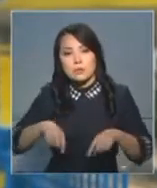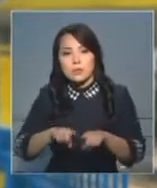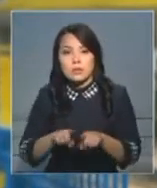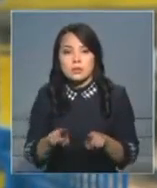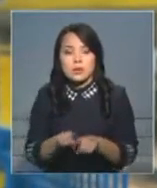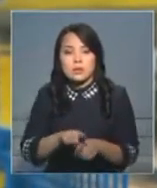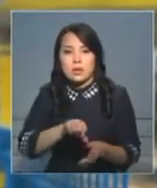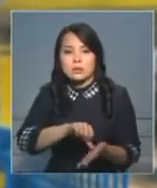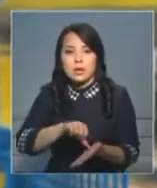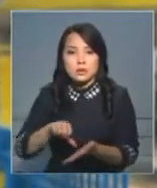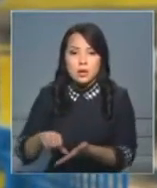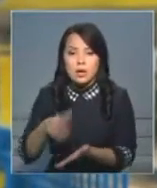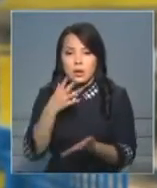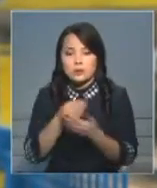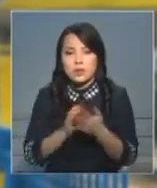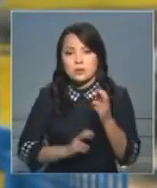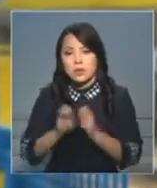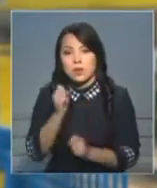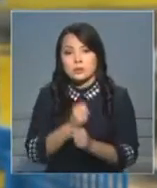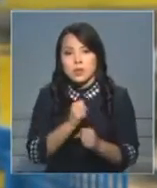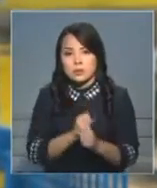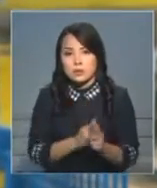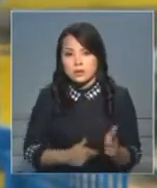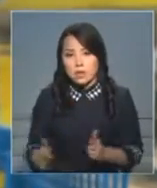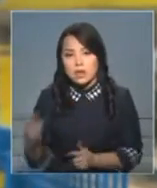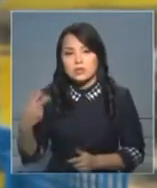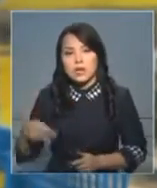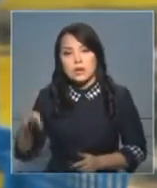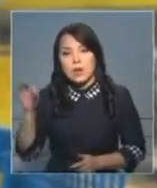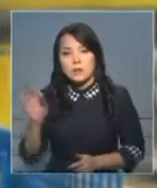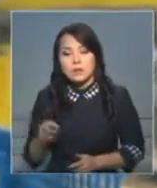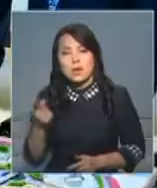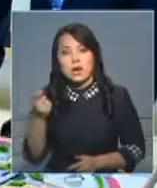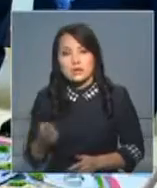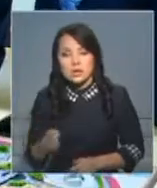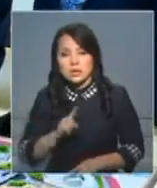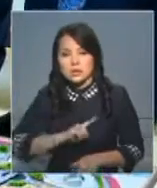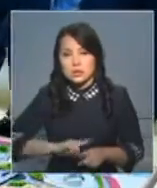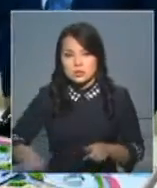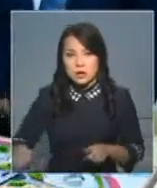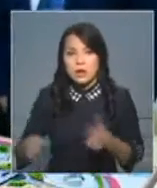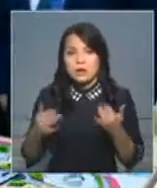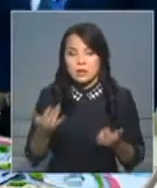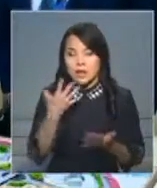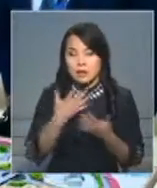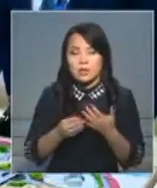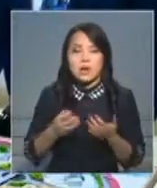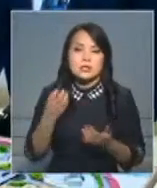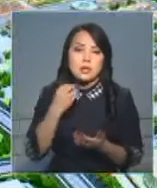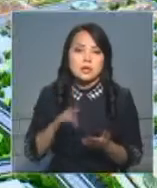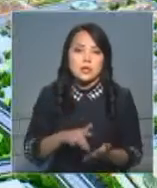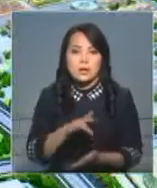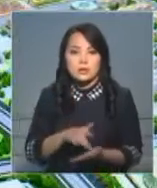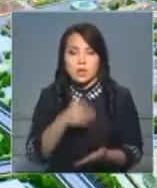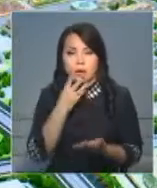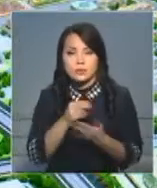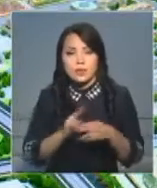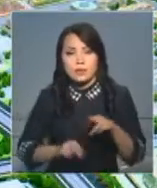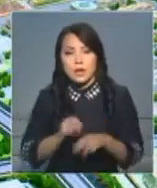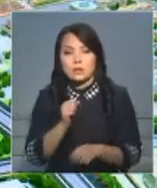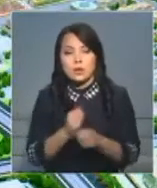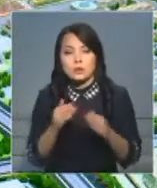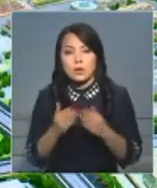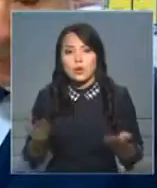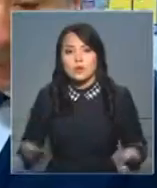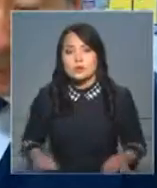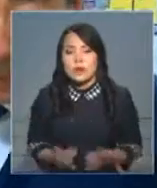комбинаттан шығатын өнімдер 20%-ға арзан және тез. Бүгінде Сыр елінде жыл санап халық саны артып, тұрғын үй